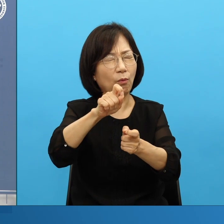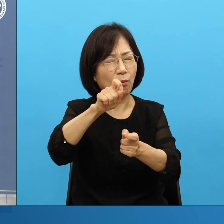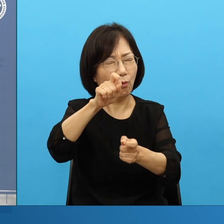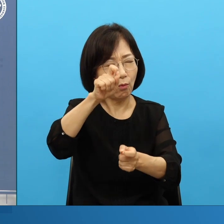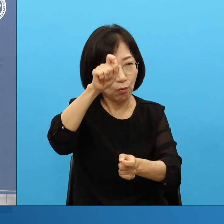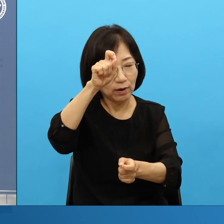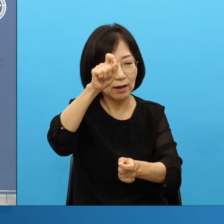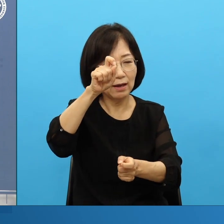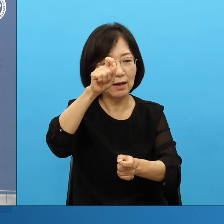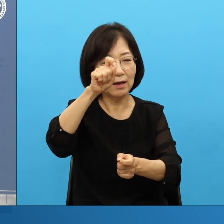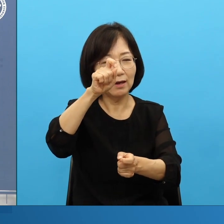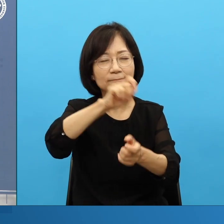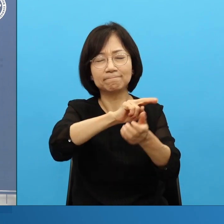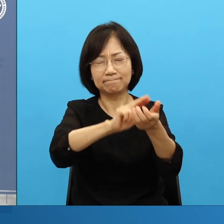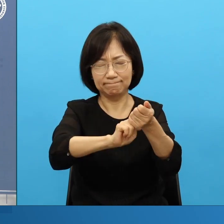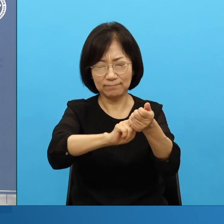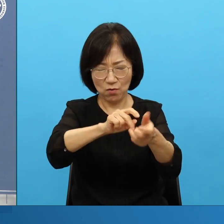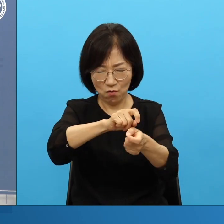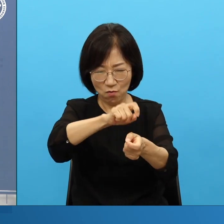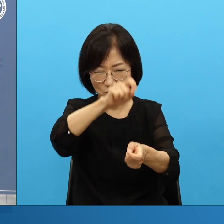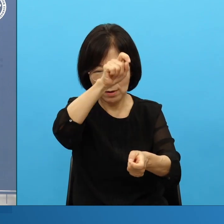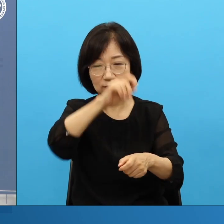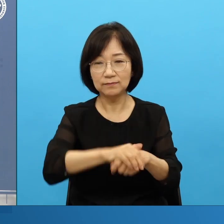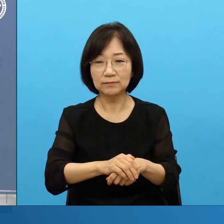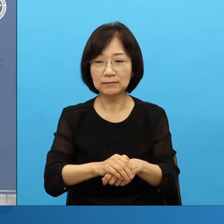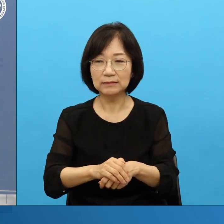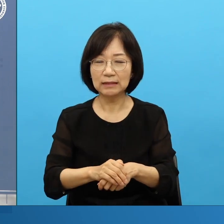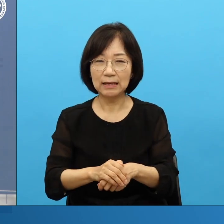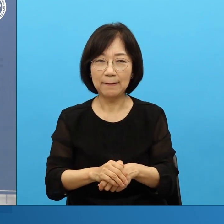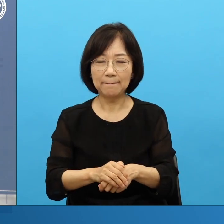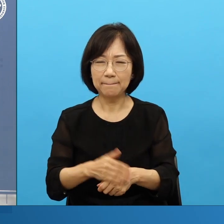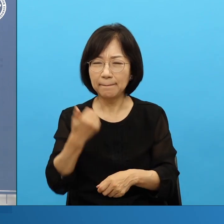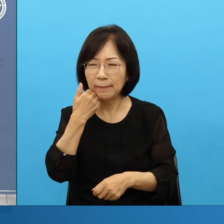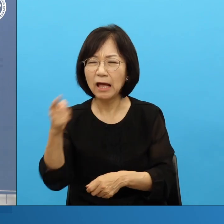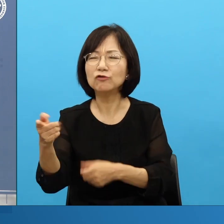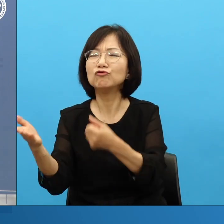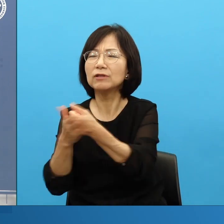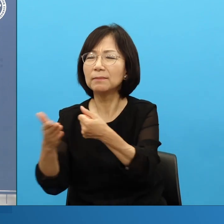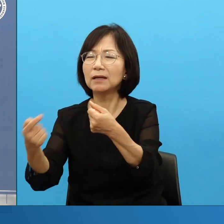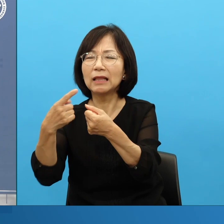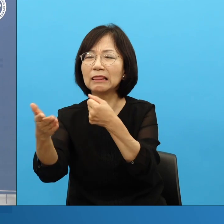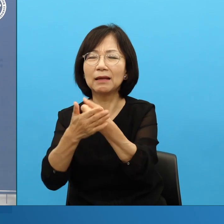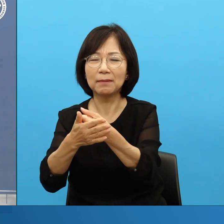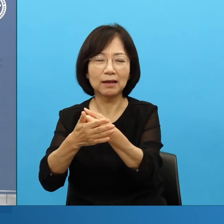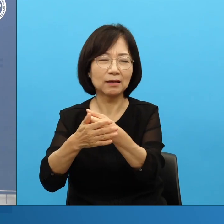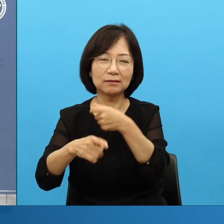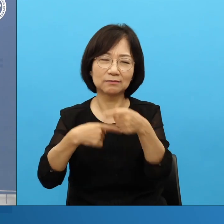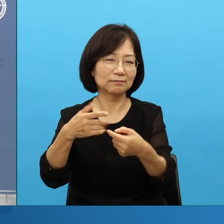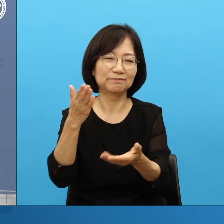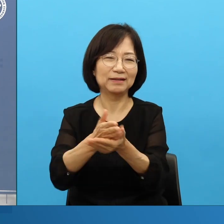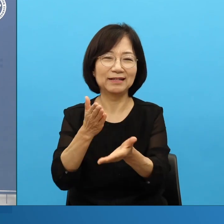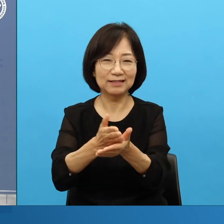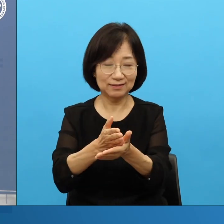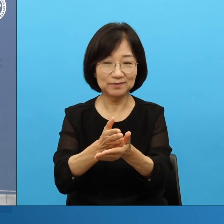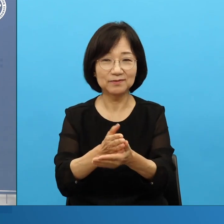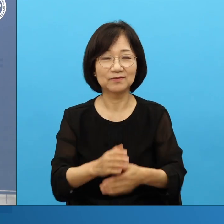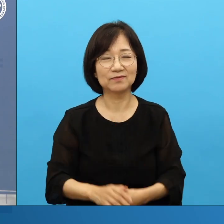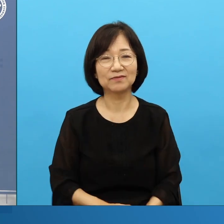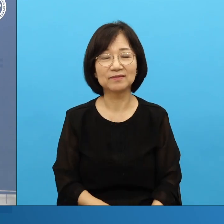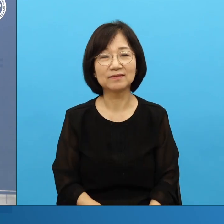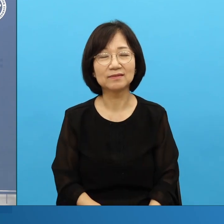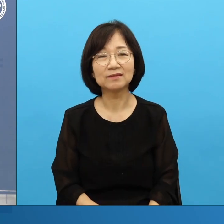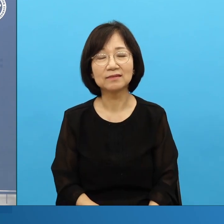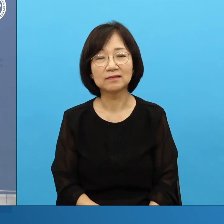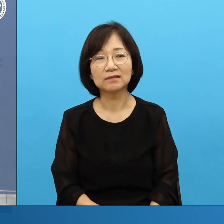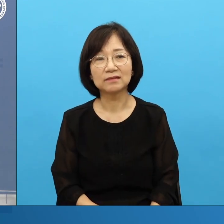났습니다. 오래된 But 거예요. we go around saying that it's because of someone else. No, it's been long standing. 그래서 영적